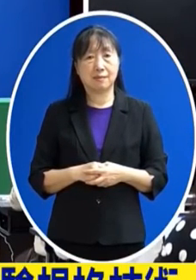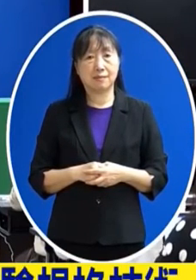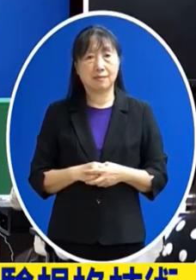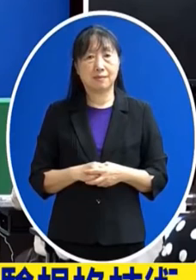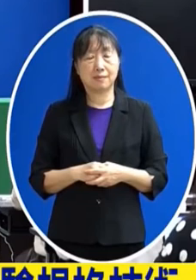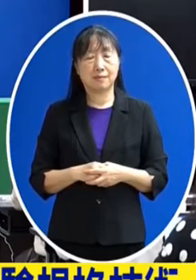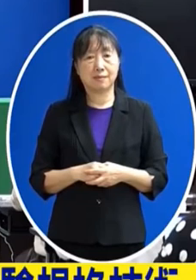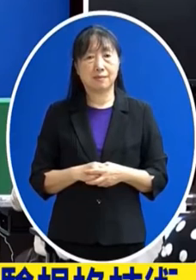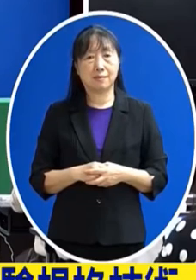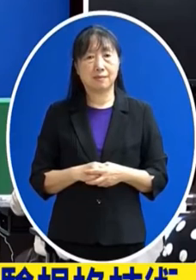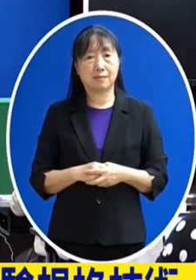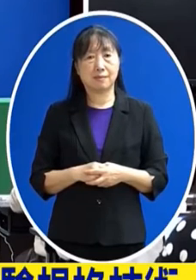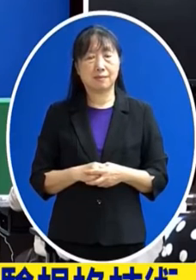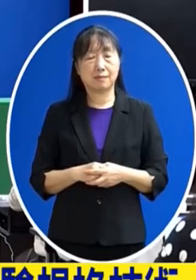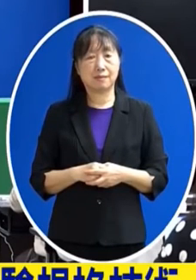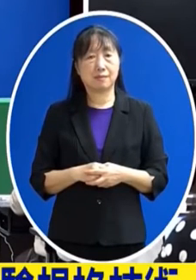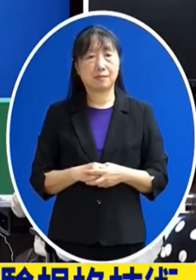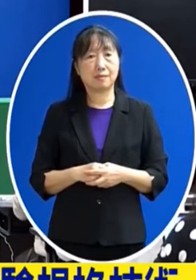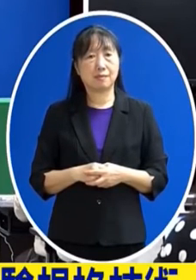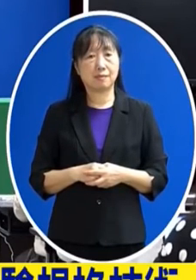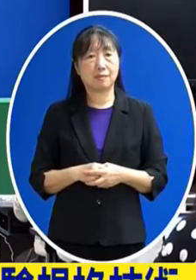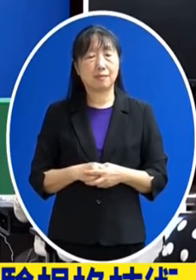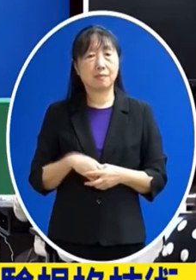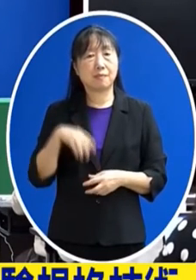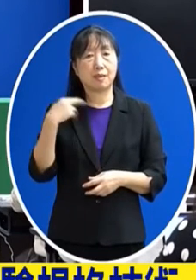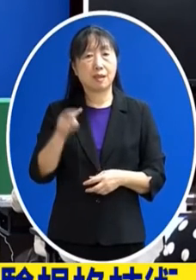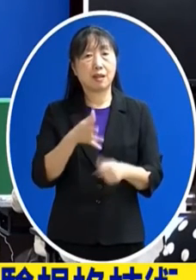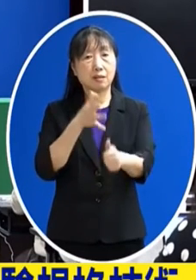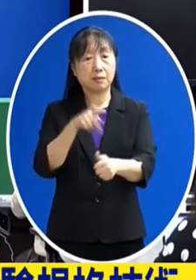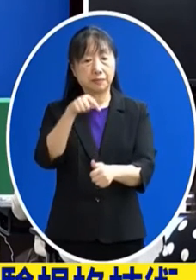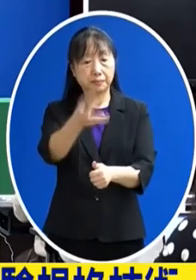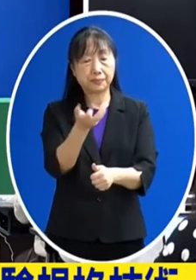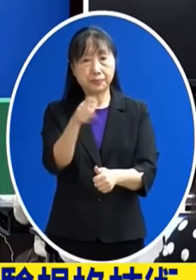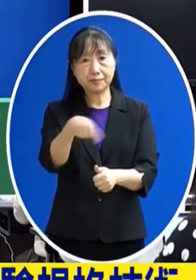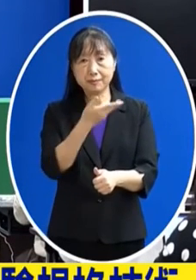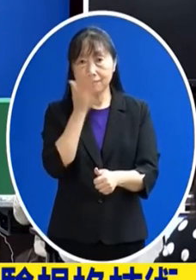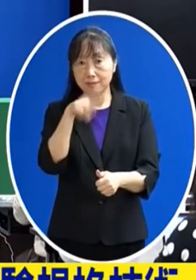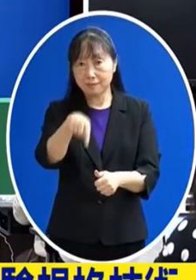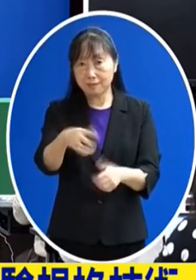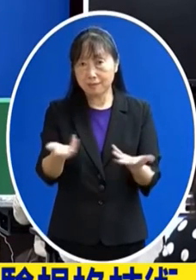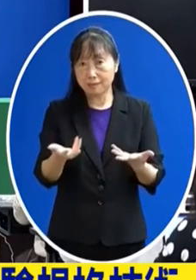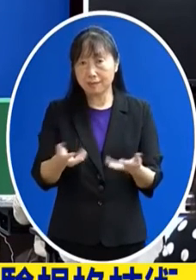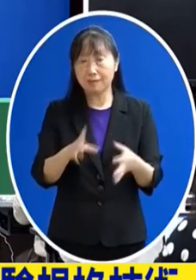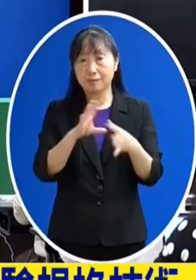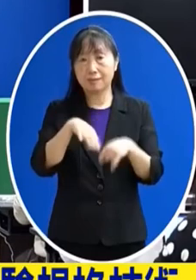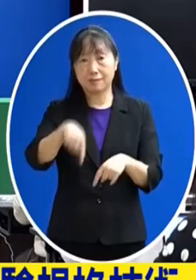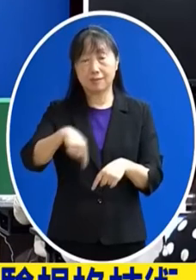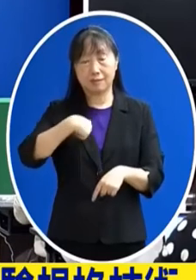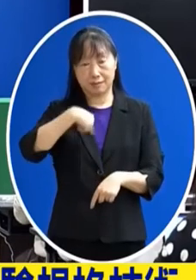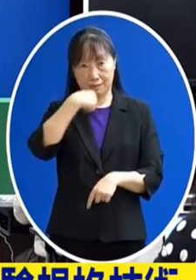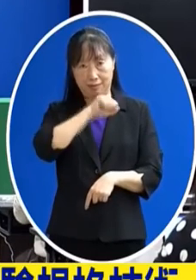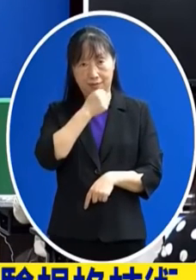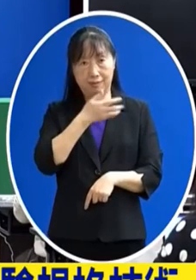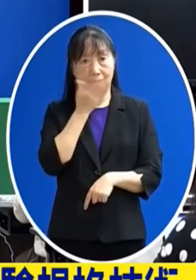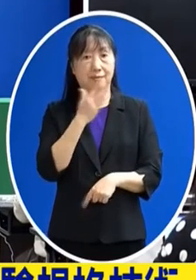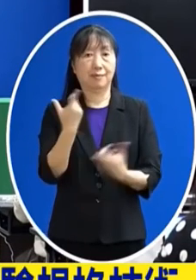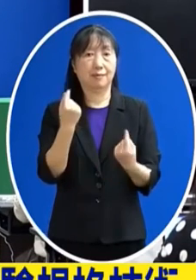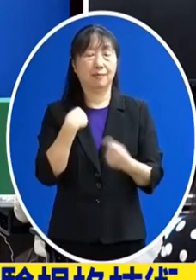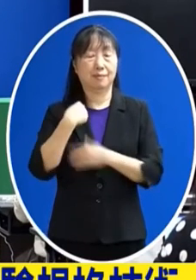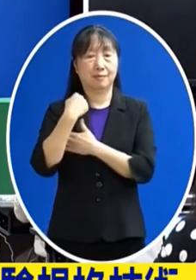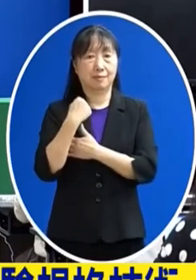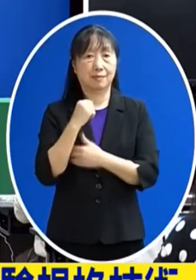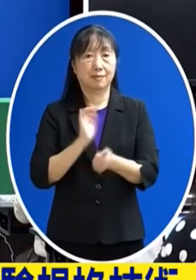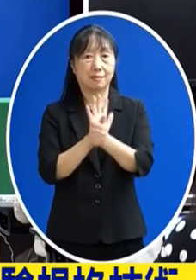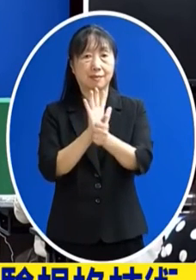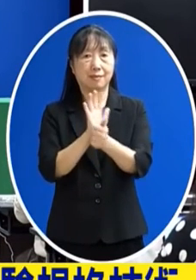不好意思，那个观光时报提问，就是承接这个旅游泡泡的议题，就是说，因为现在柏流泡泡也正积极推动，那我们盘点